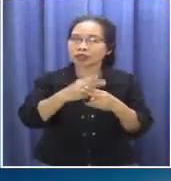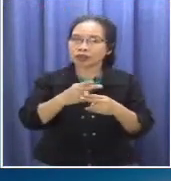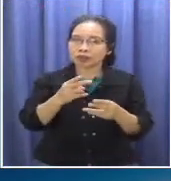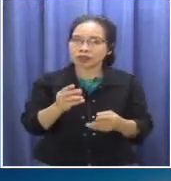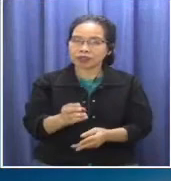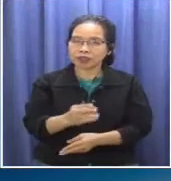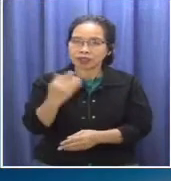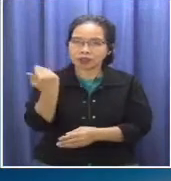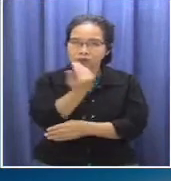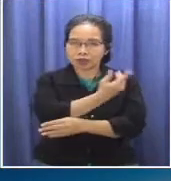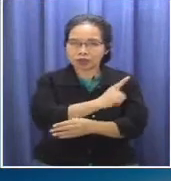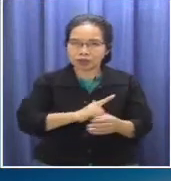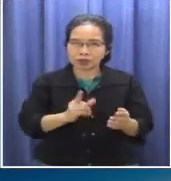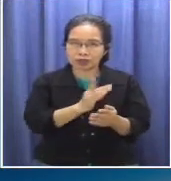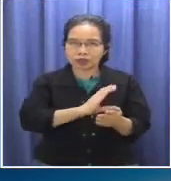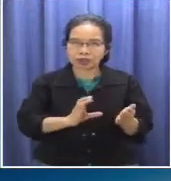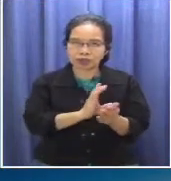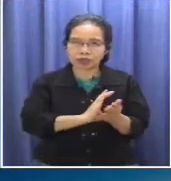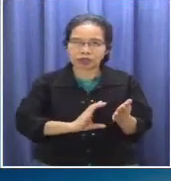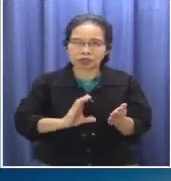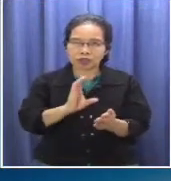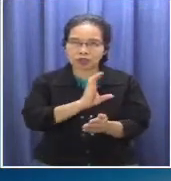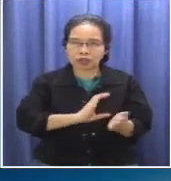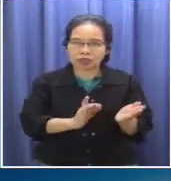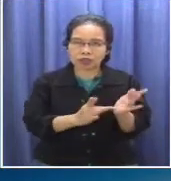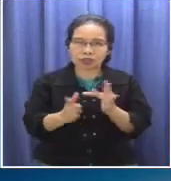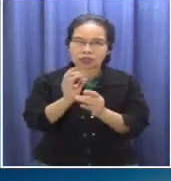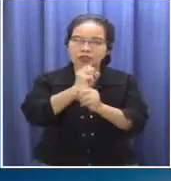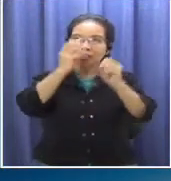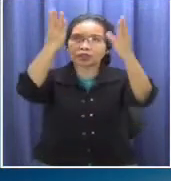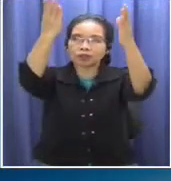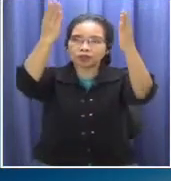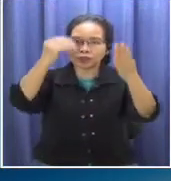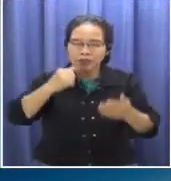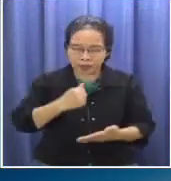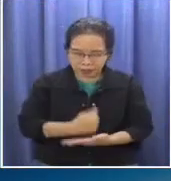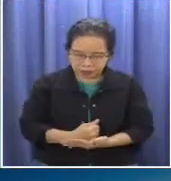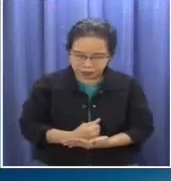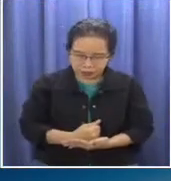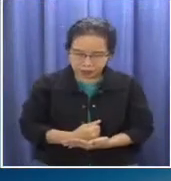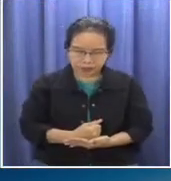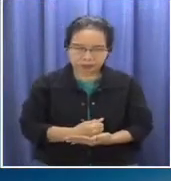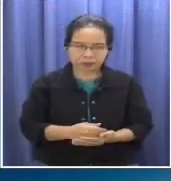at karapatan ng aming tagapagligtas na si Kristo Jesus.